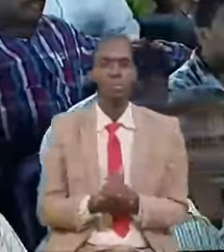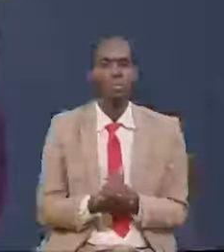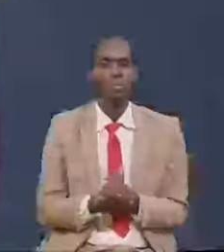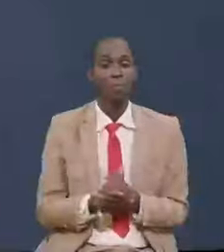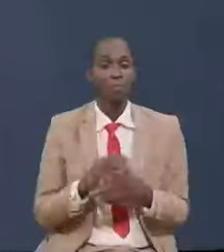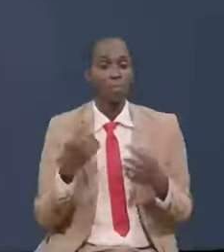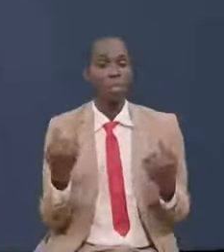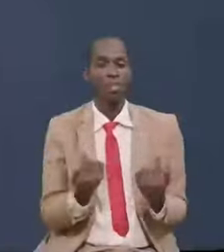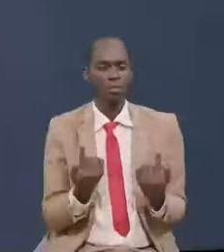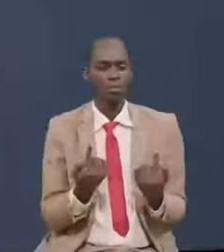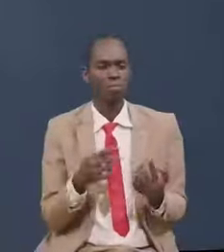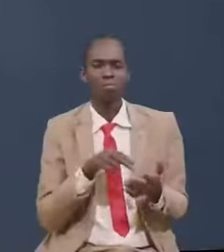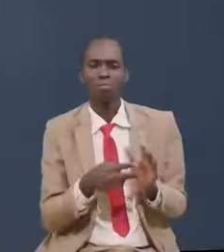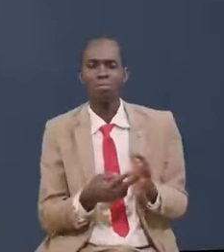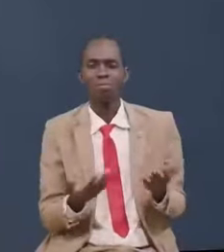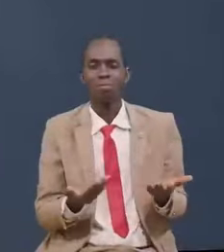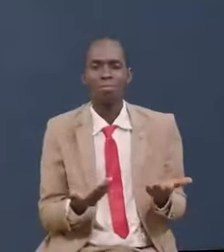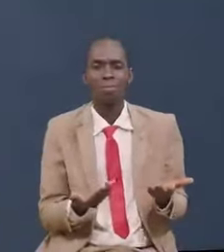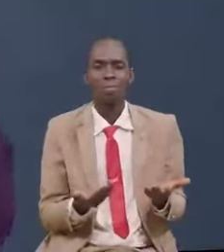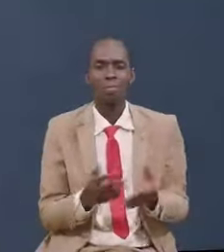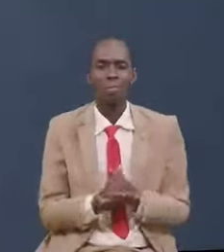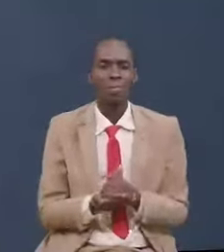Le péché veut dire quoi?